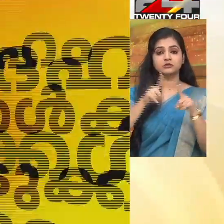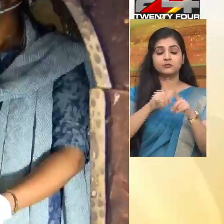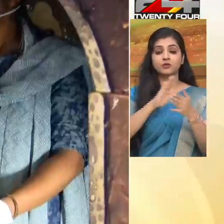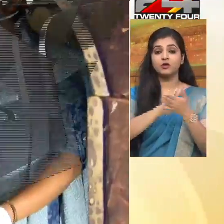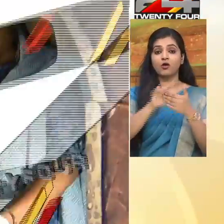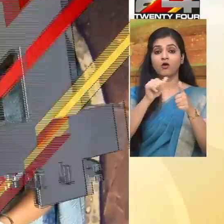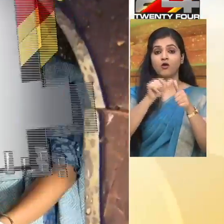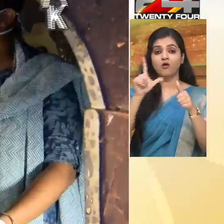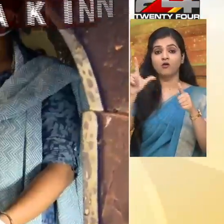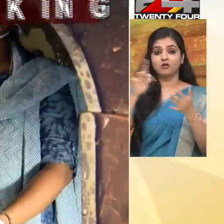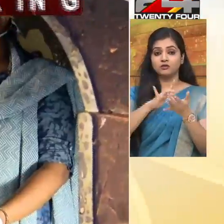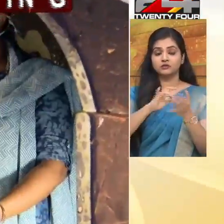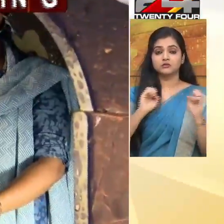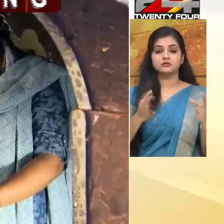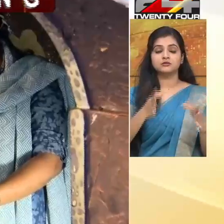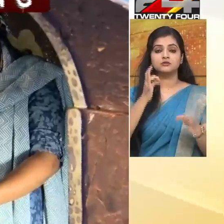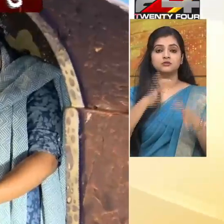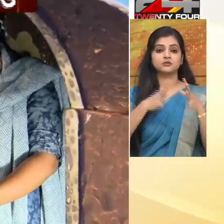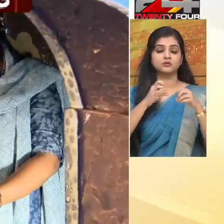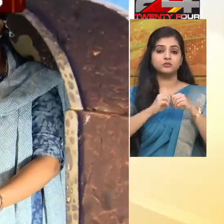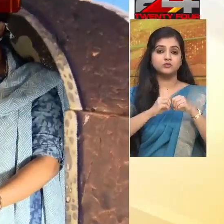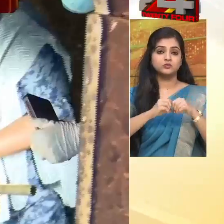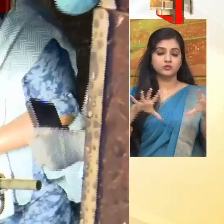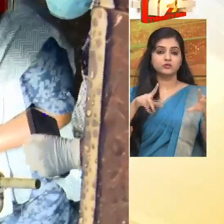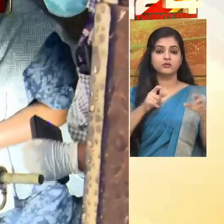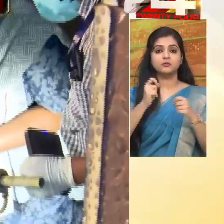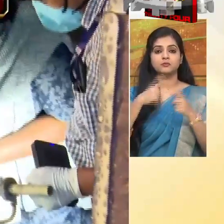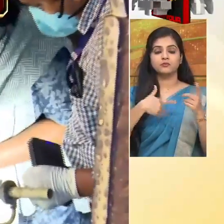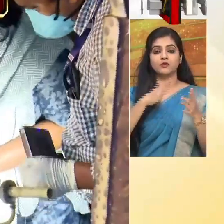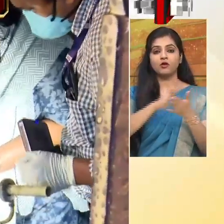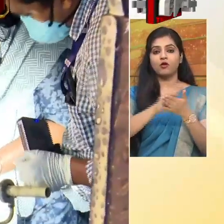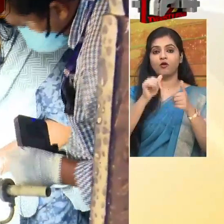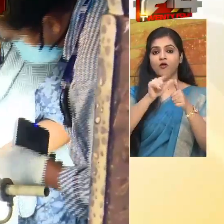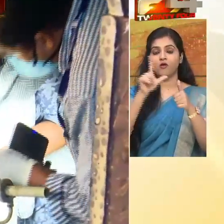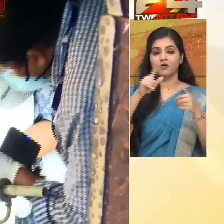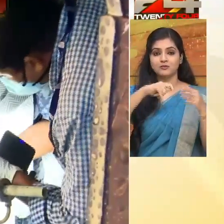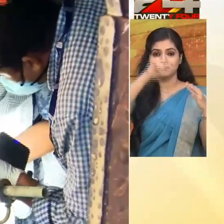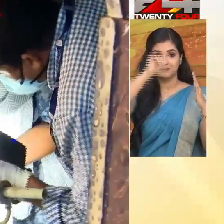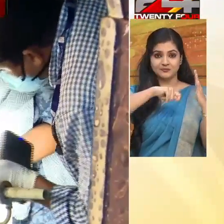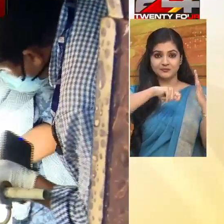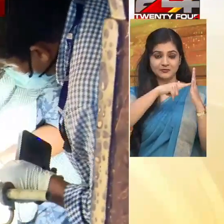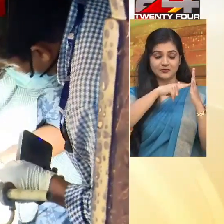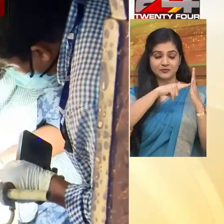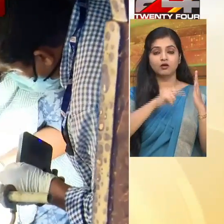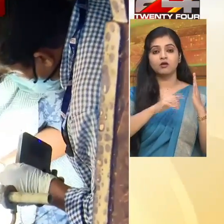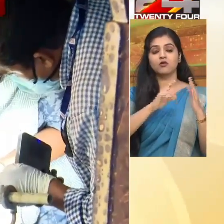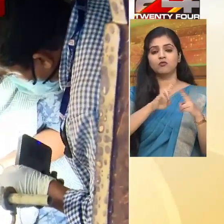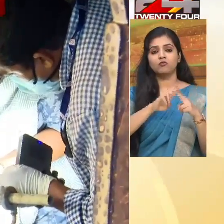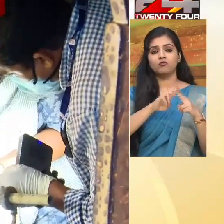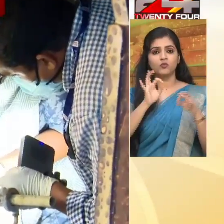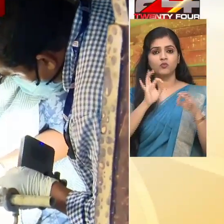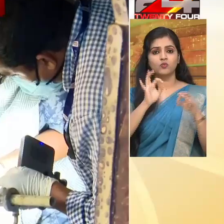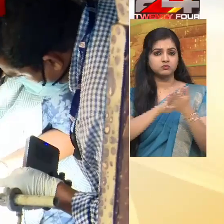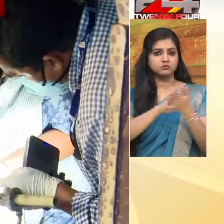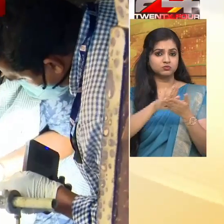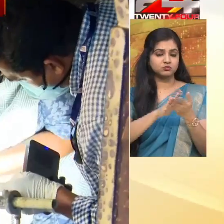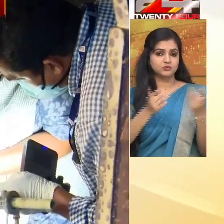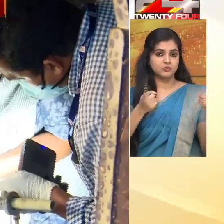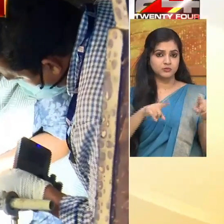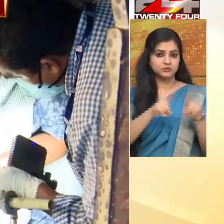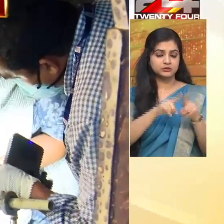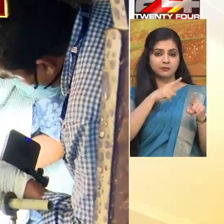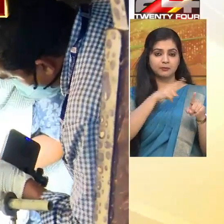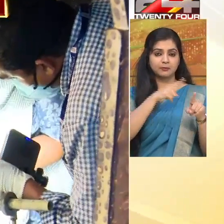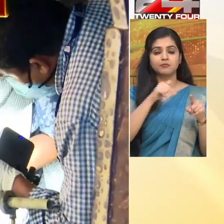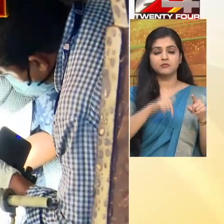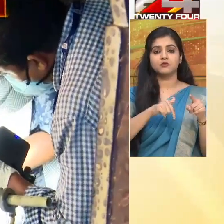ഹാളിൽ നിന്നാണ് അഗ്നിപർവ്വ എന്നുള്ളൊരു, അല്ലെങ്കിൽ ഹാളിൽ നിന്നുള്ള മെയിൻ സ്വിച്ച് ബോർഡും ഡിസ്ട്രിബ്യൂഷൻ ബോർഡും പൂർണ്ണമായും കത്തിപ്പോയ സാഹചര്യത്തിൽ അങ്ങനെ ഒരു